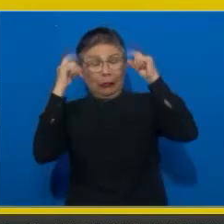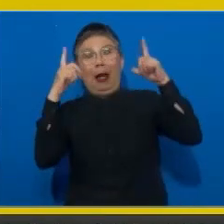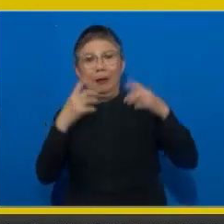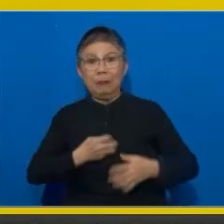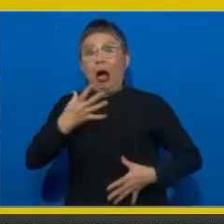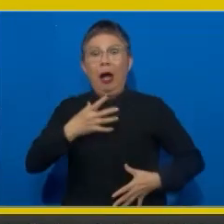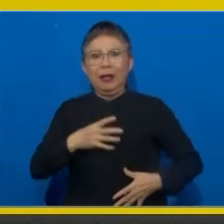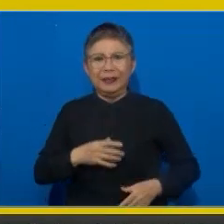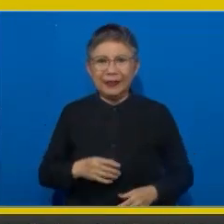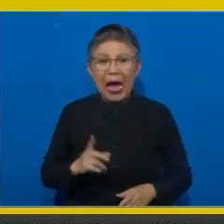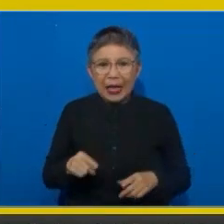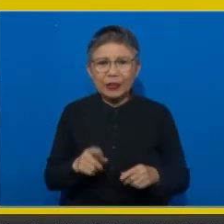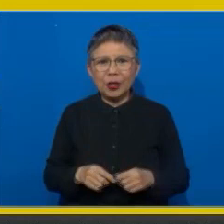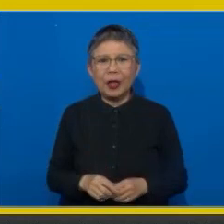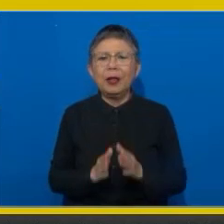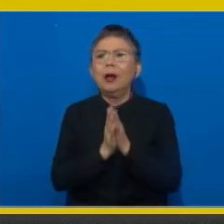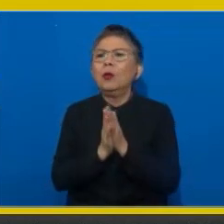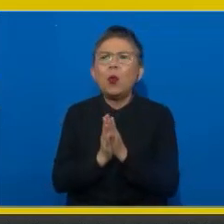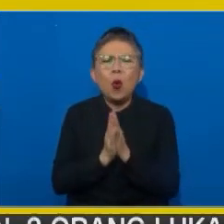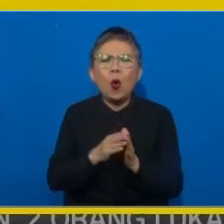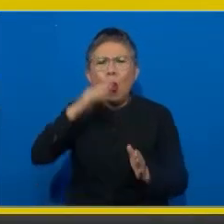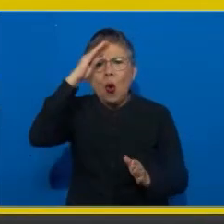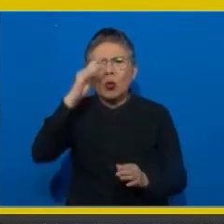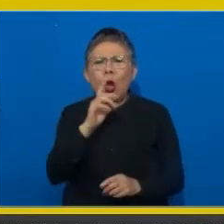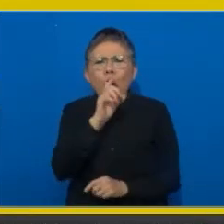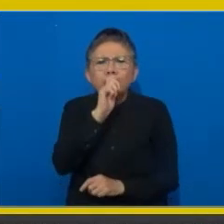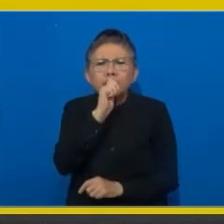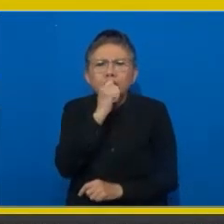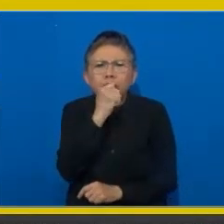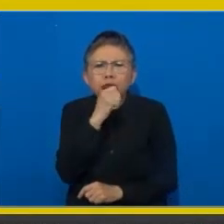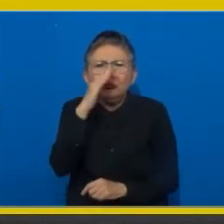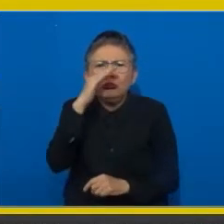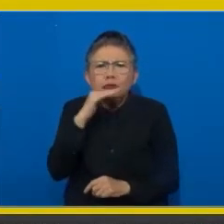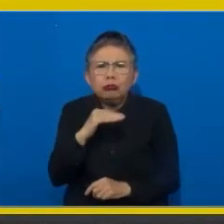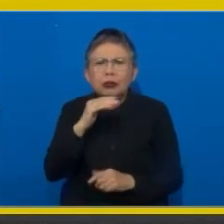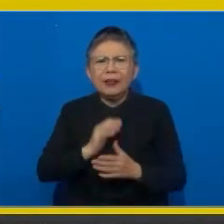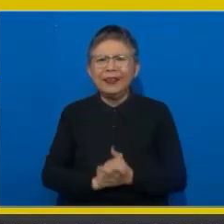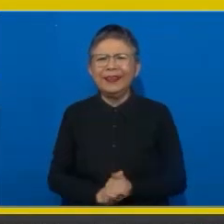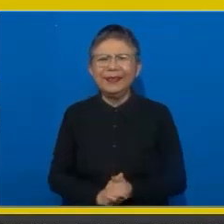teriakannya, hingga ada yang meminta pria itu untuk bisa lebih kalem.